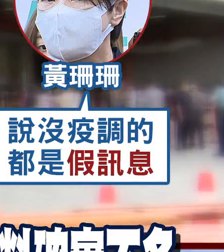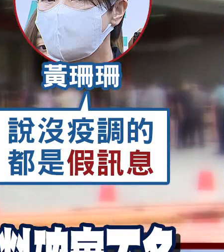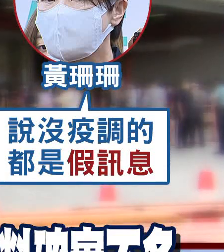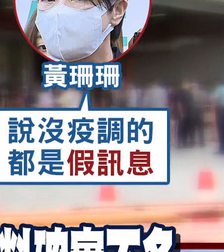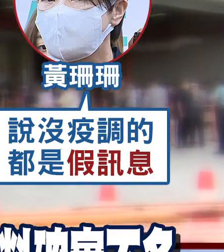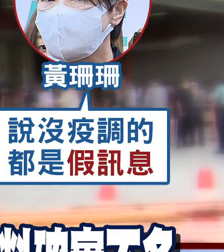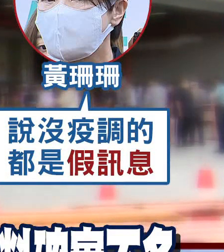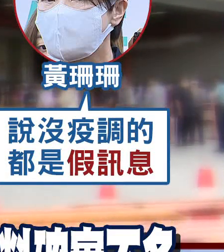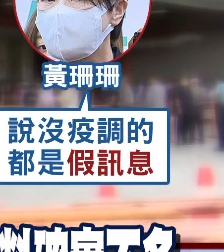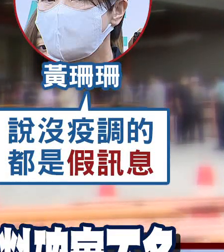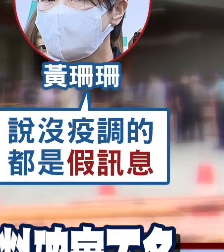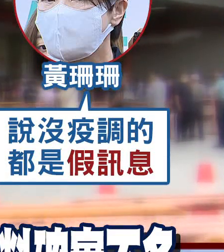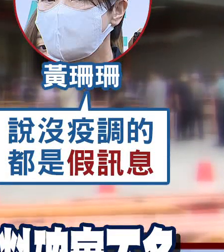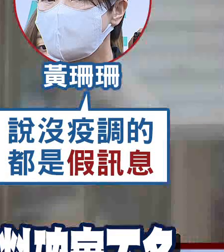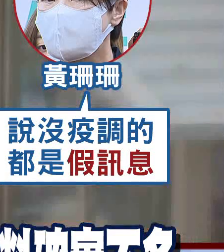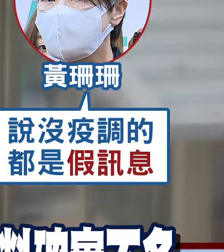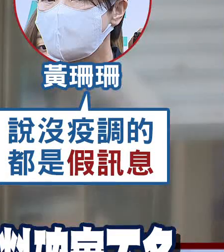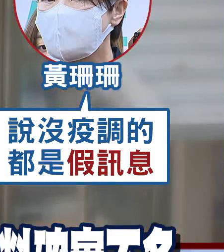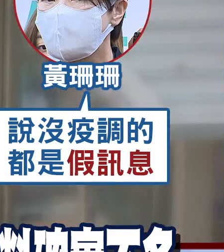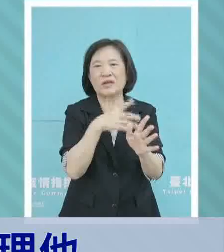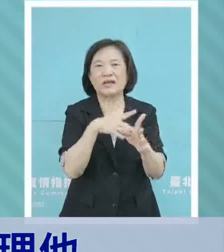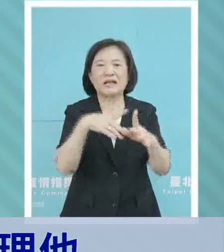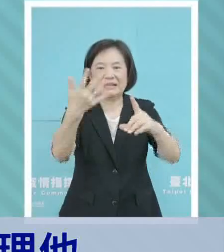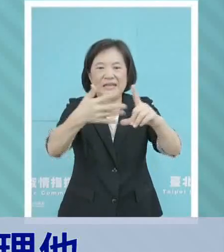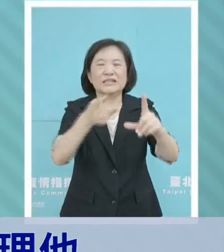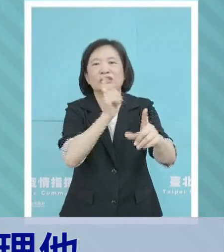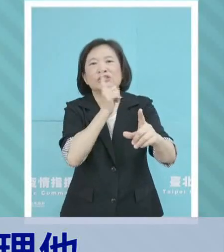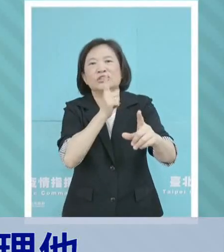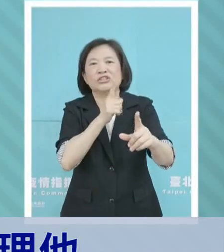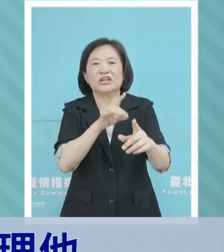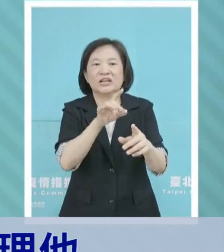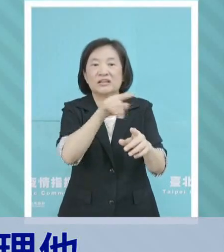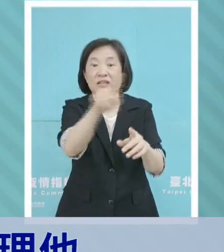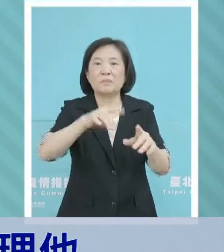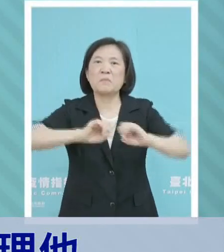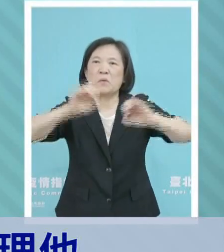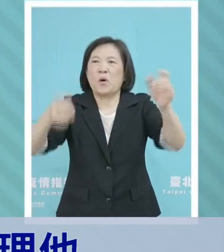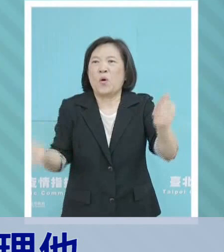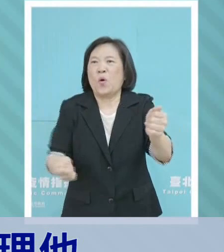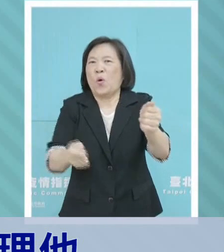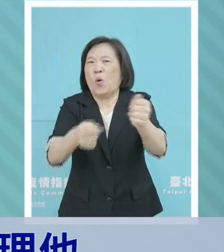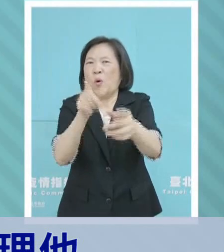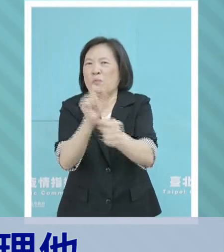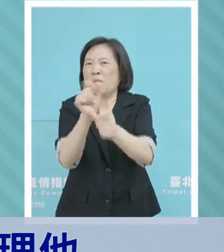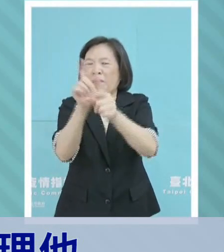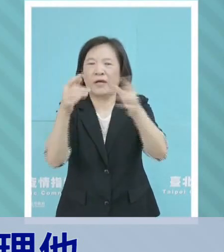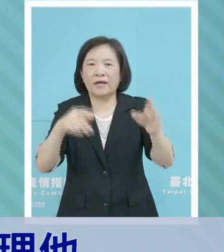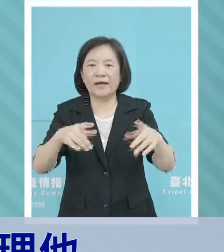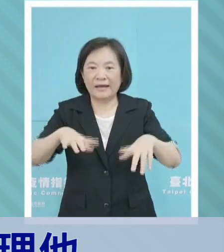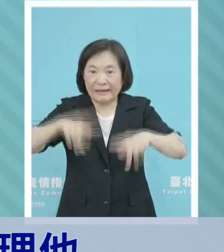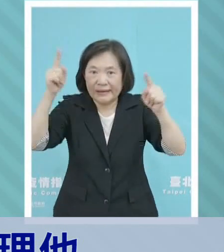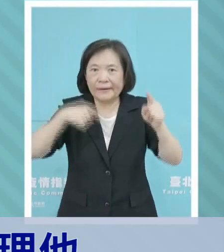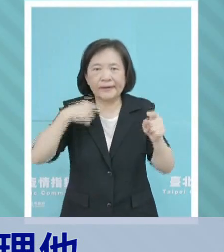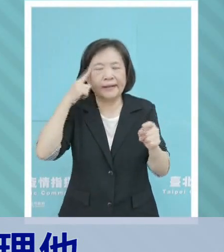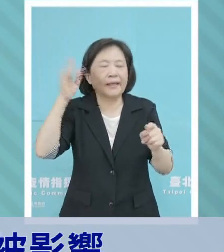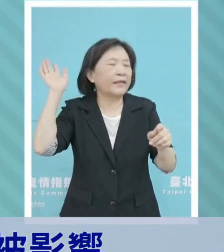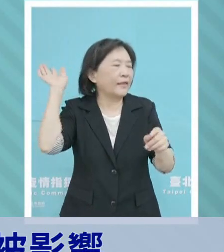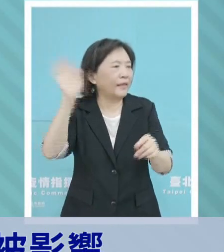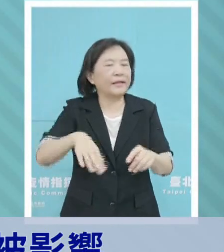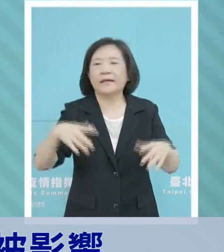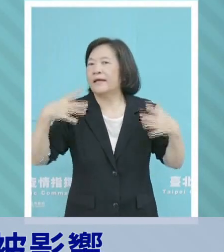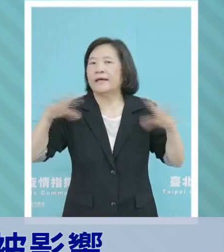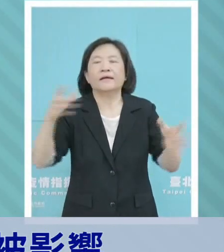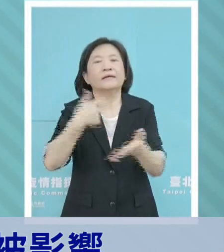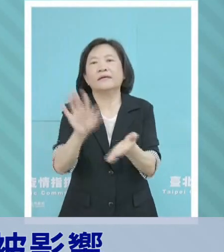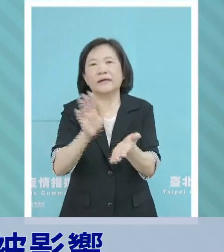一线人员困扰，真的很抱歉。 这种带风向，你知道吗？一开始不想理他，你知道吗？可是等